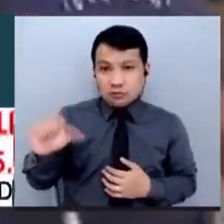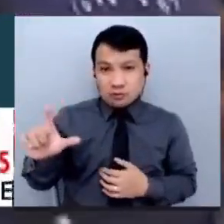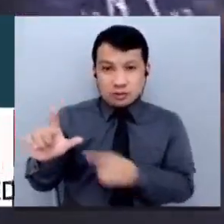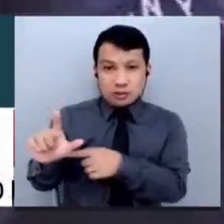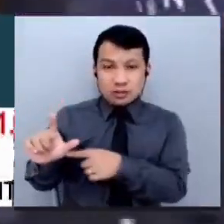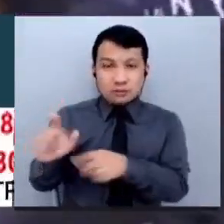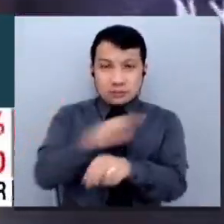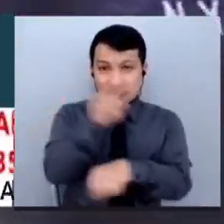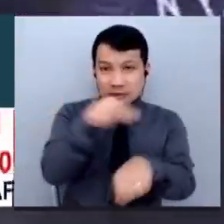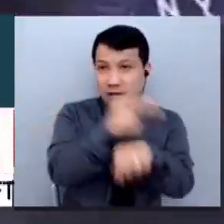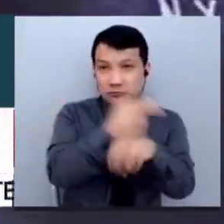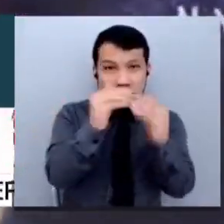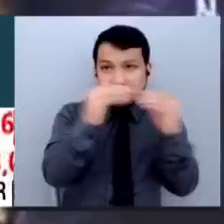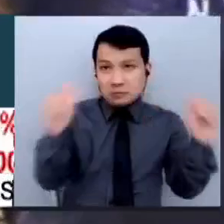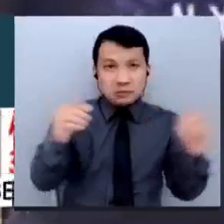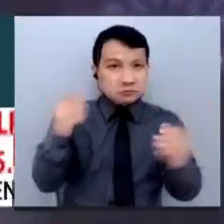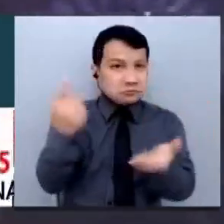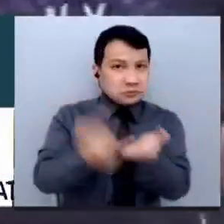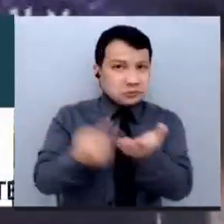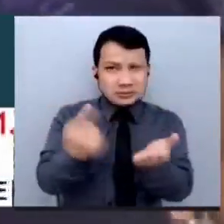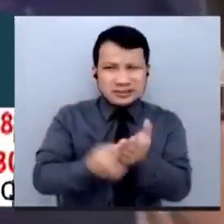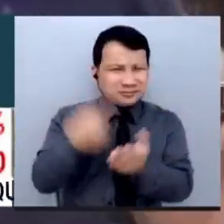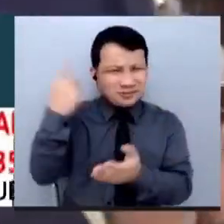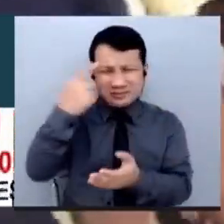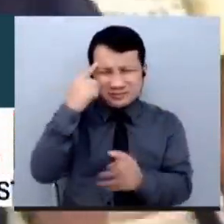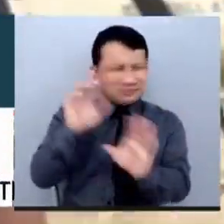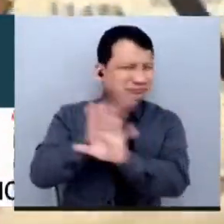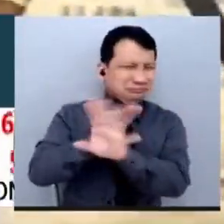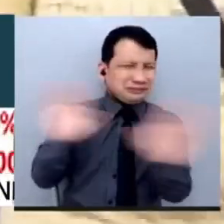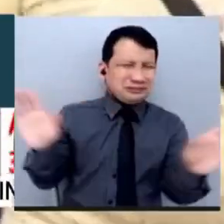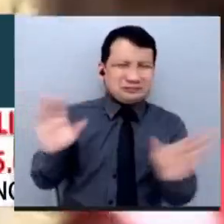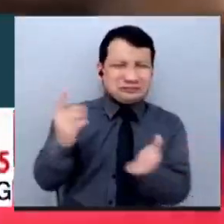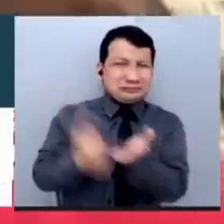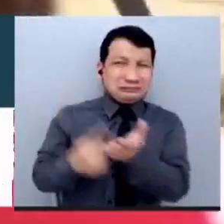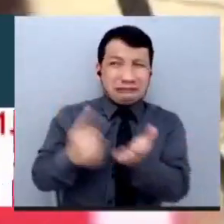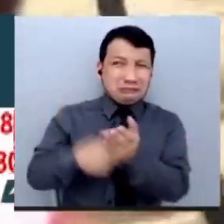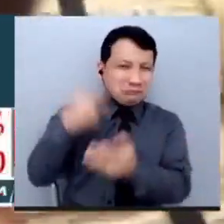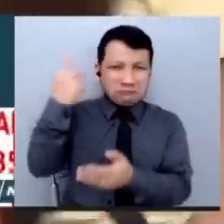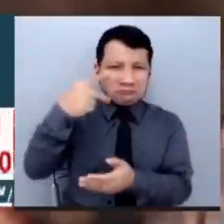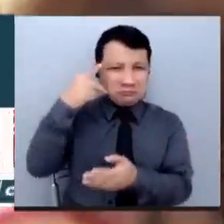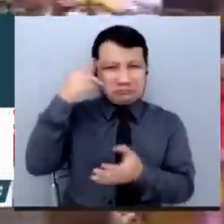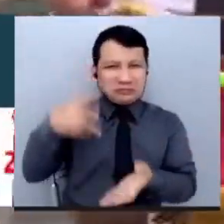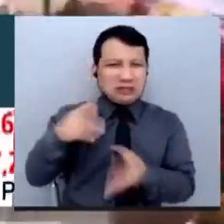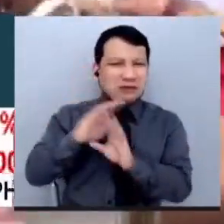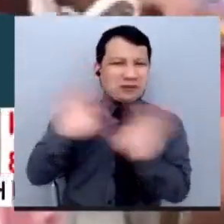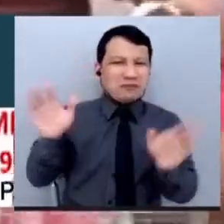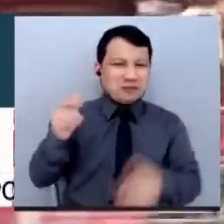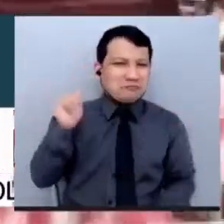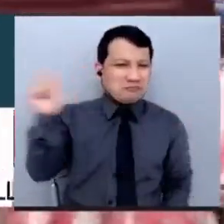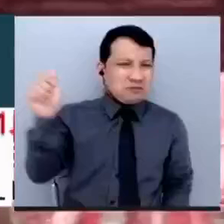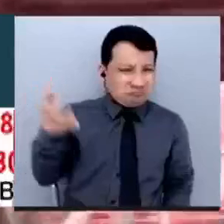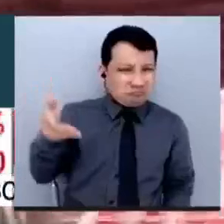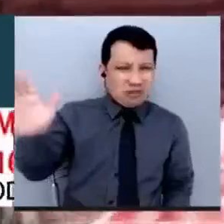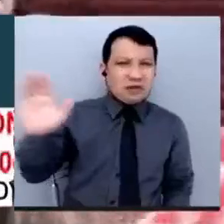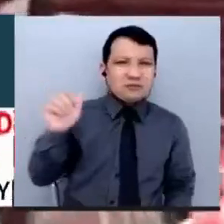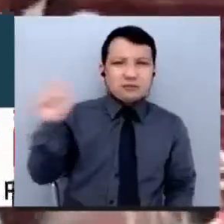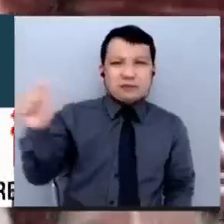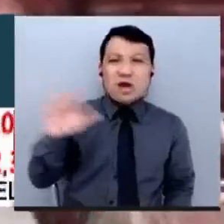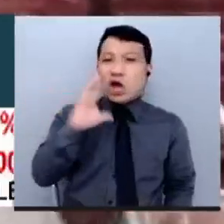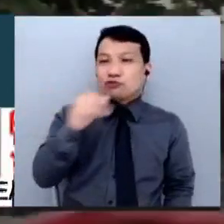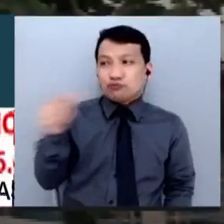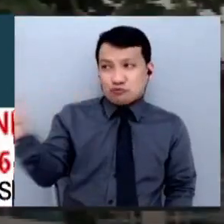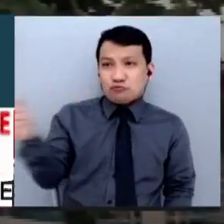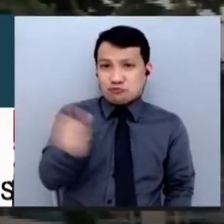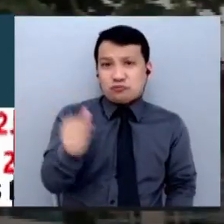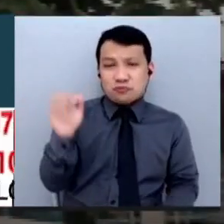national level, pinag-uusapan ni politika. So ayoko pag-usapan yan eh. So ipapaubaya ako na doon sa tatakbong mayor, sa lahat